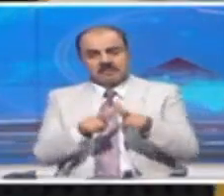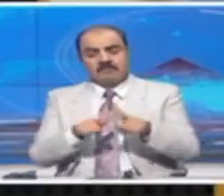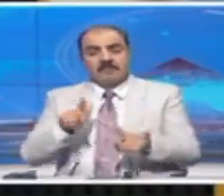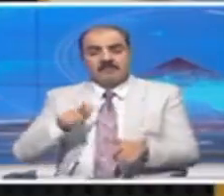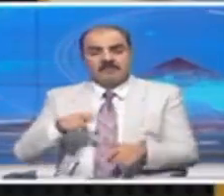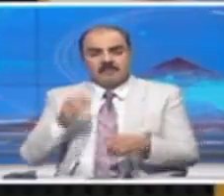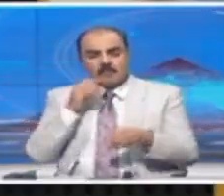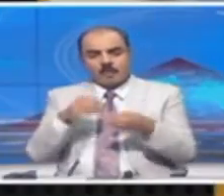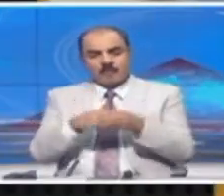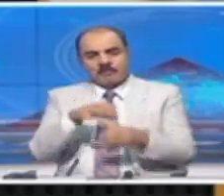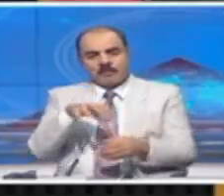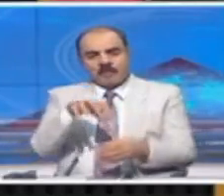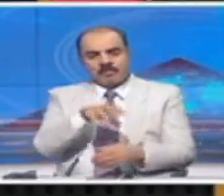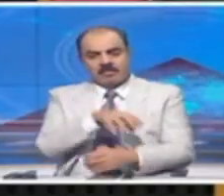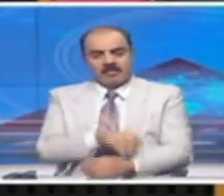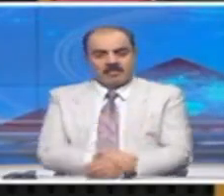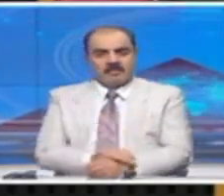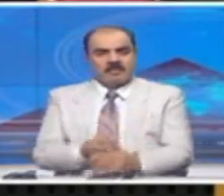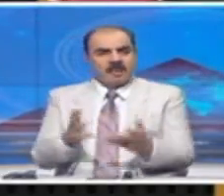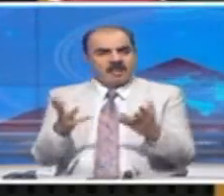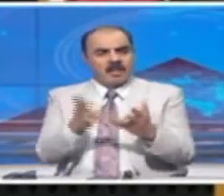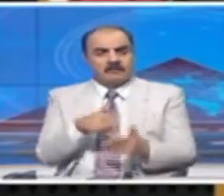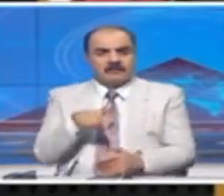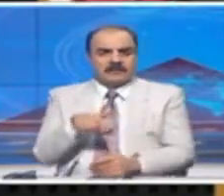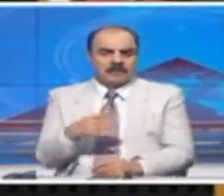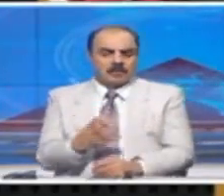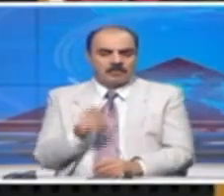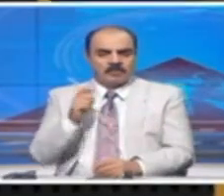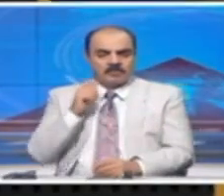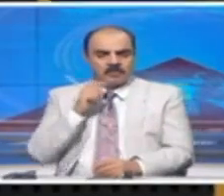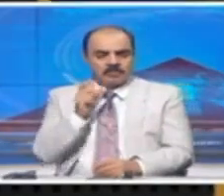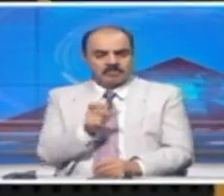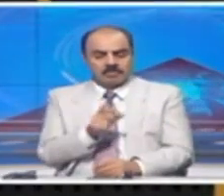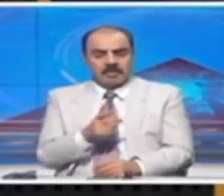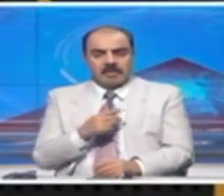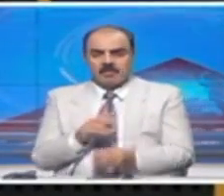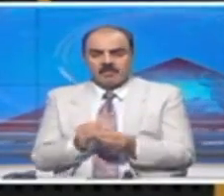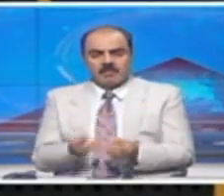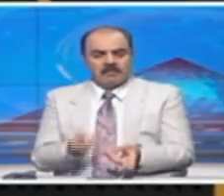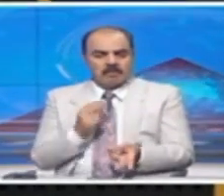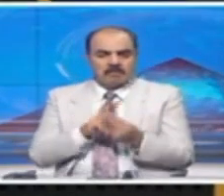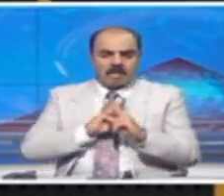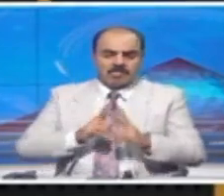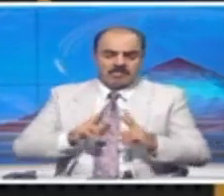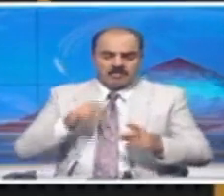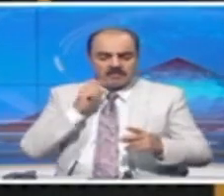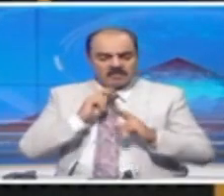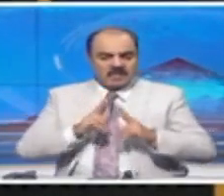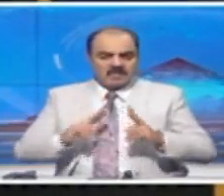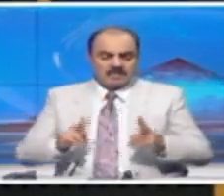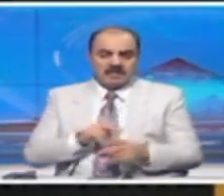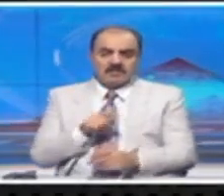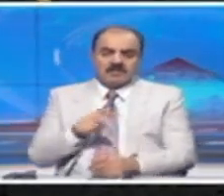16 تشكيلا عصابيا ضموا 46 متهما قاموا بارتكاب 77 حادث